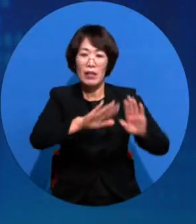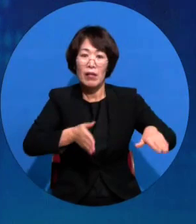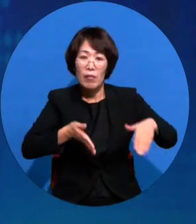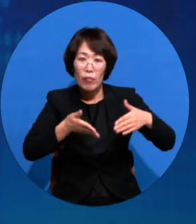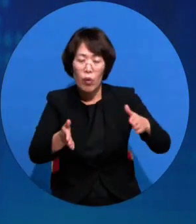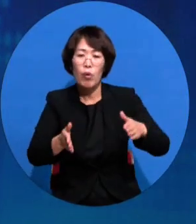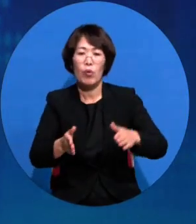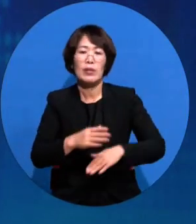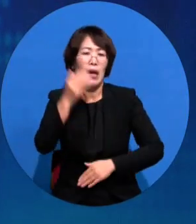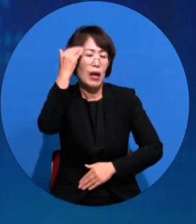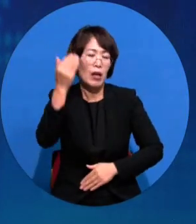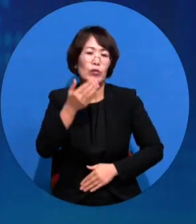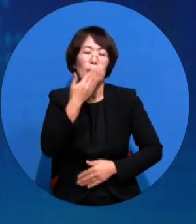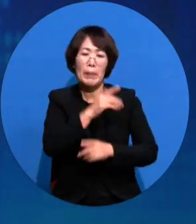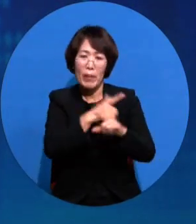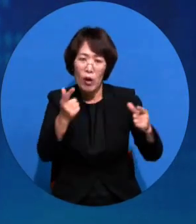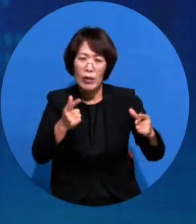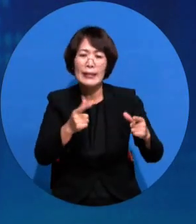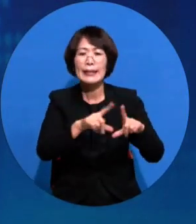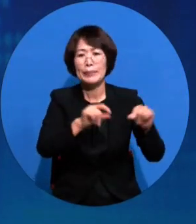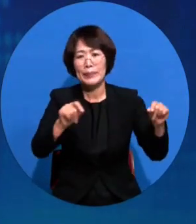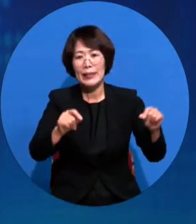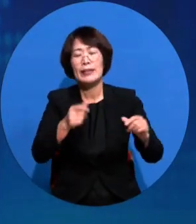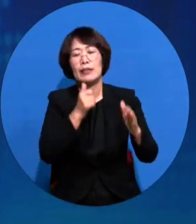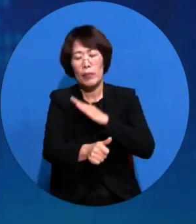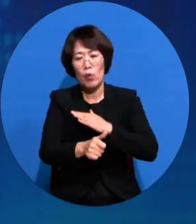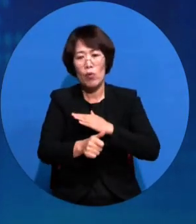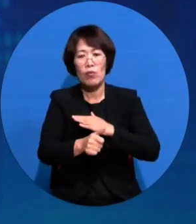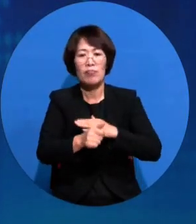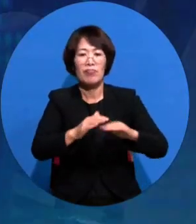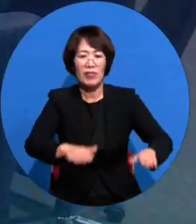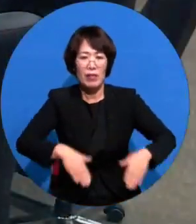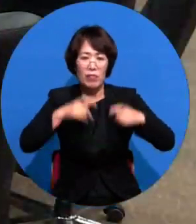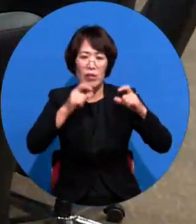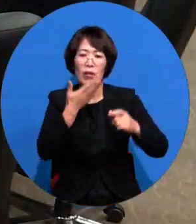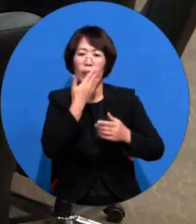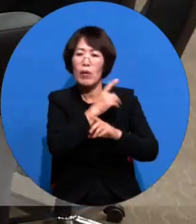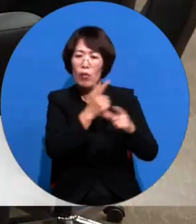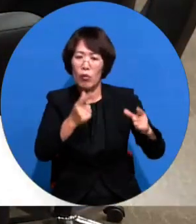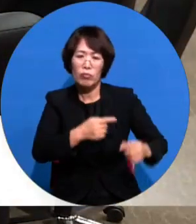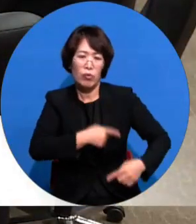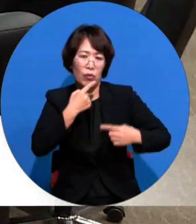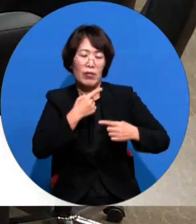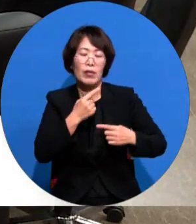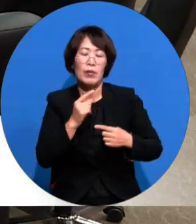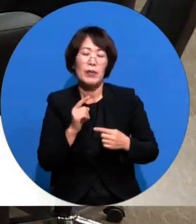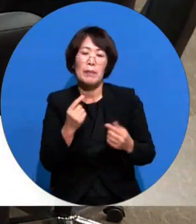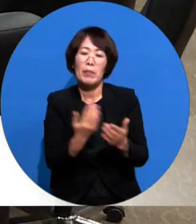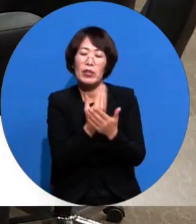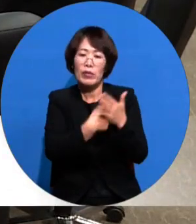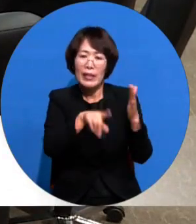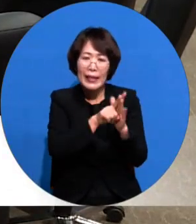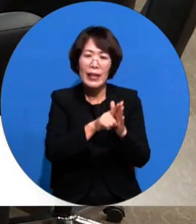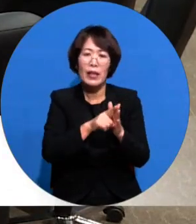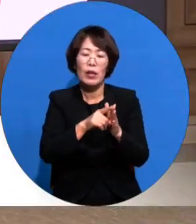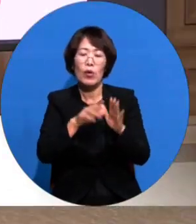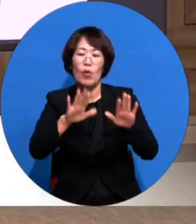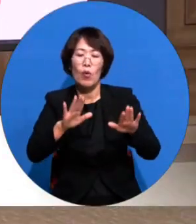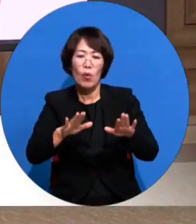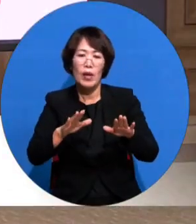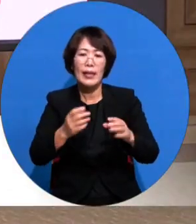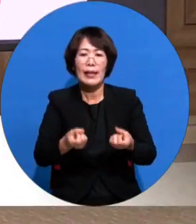전라남도가 K푸드의 원류로서 남도 음식의 위상을 높이기 위해 올해 제29회 남도 음식문화